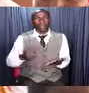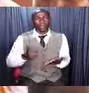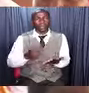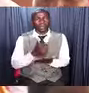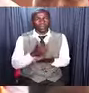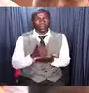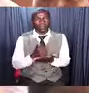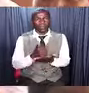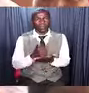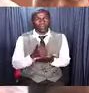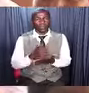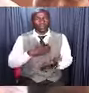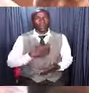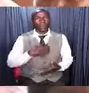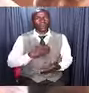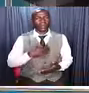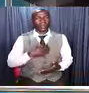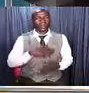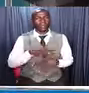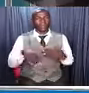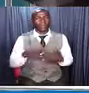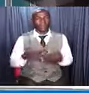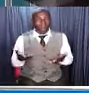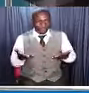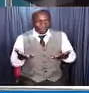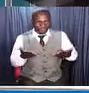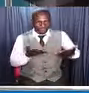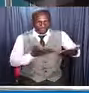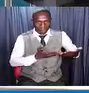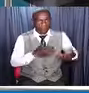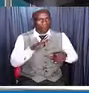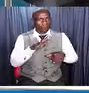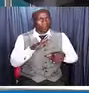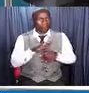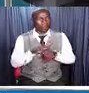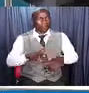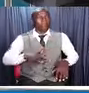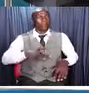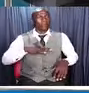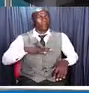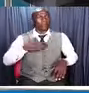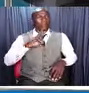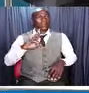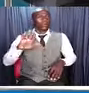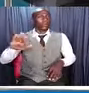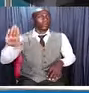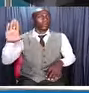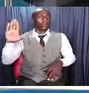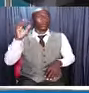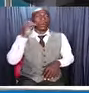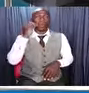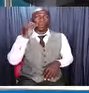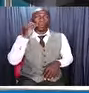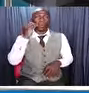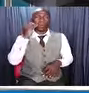sana. Amen. Wageni wote. All visitors. Karibuni. Welcome so much. Mjisikie mko kwenu nyumbani hapa. And feel at